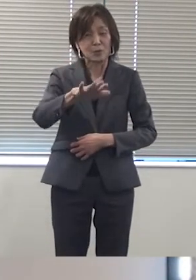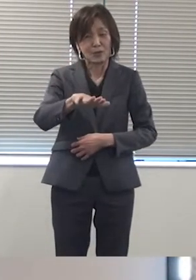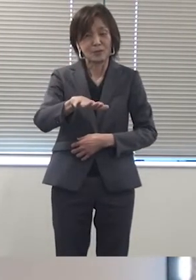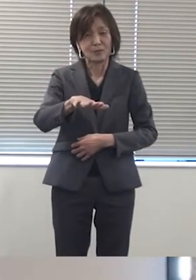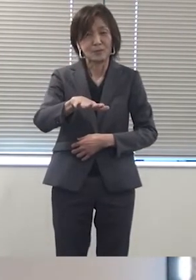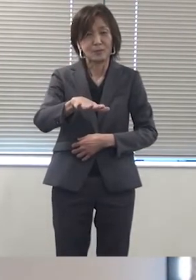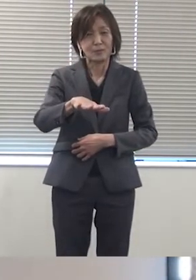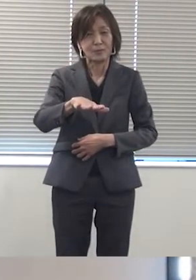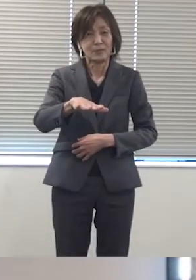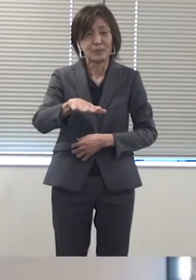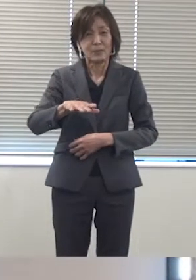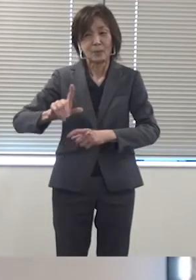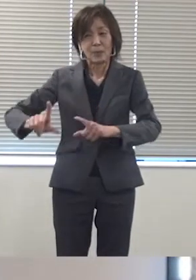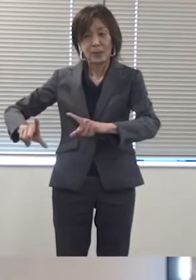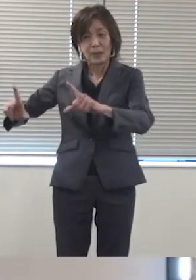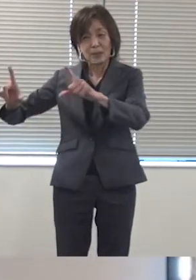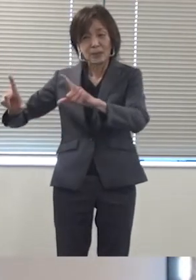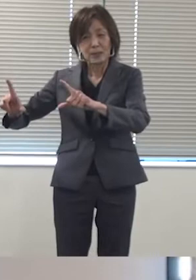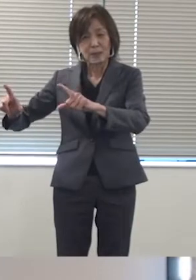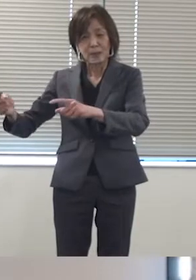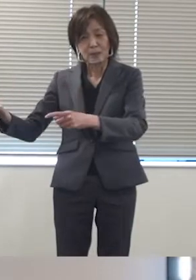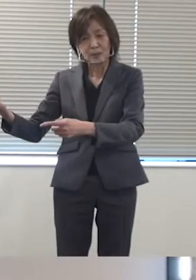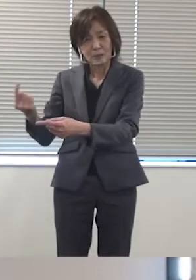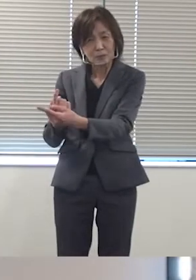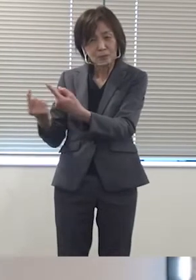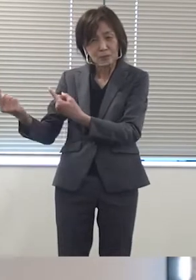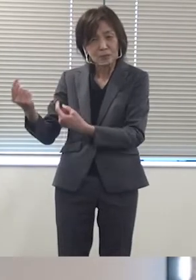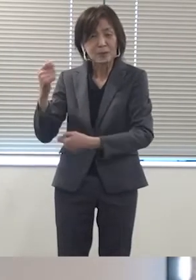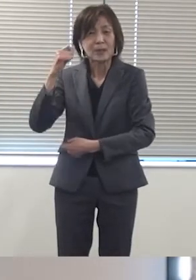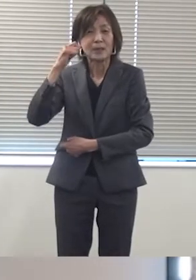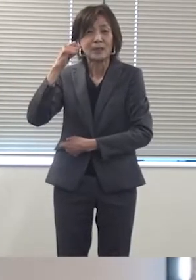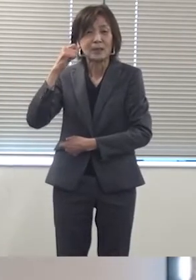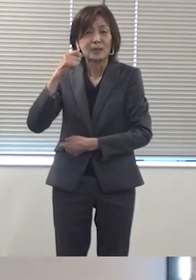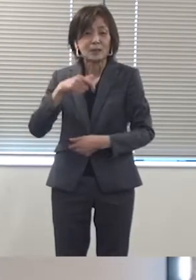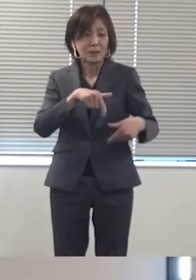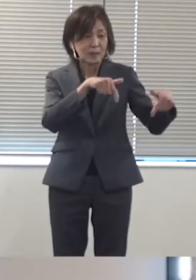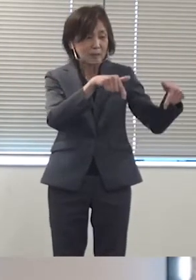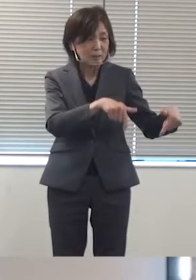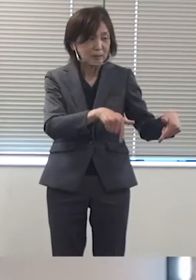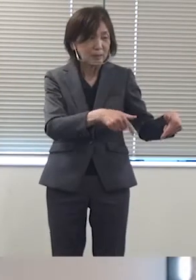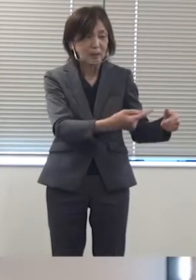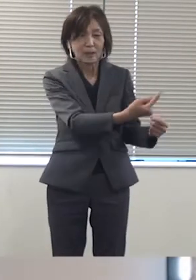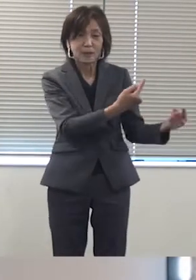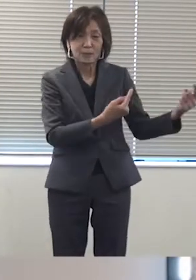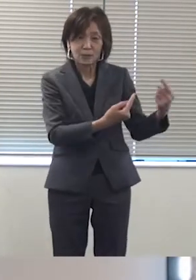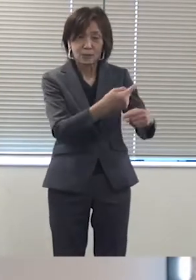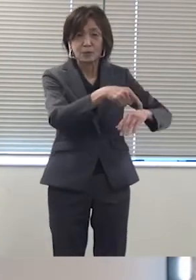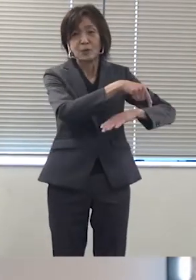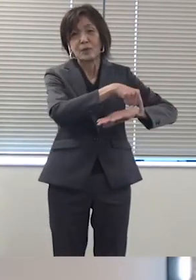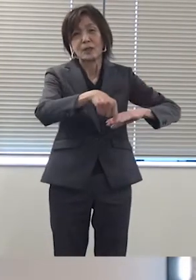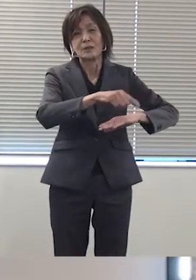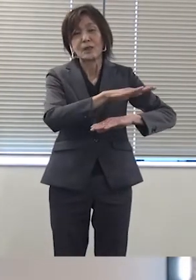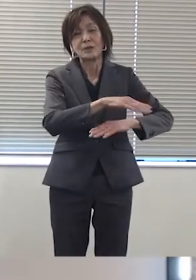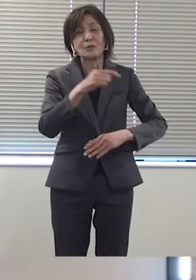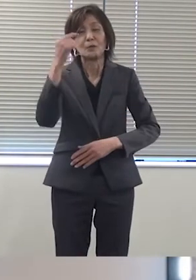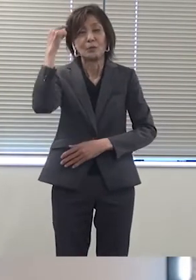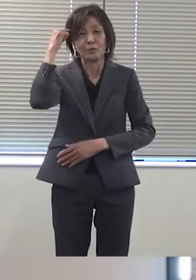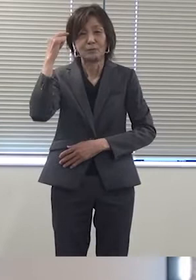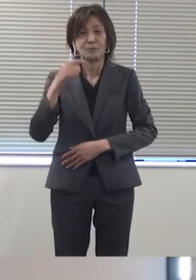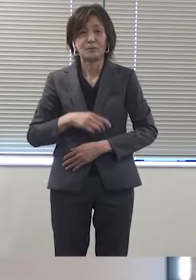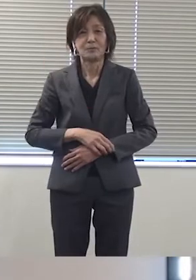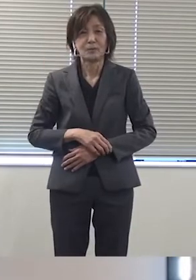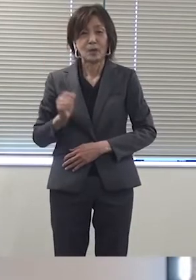になると思います。で仮にですね、高速は使えない、一般の国道も使えないということになれば、あの海上から入